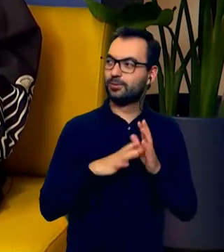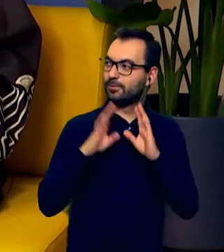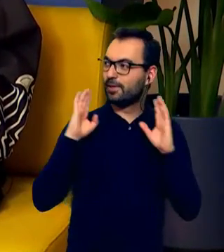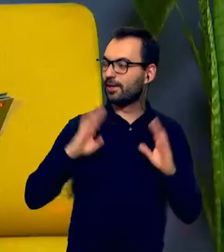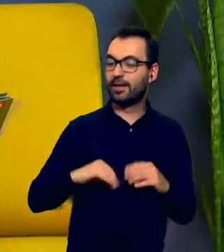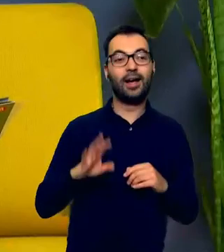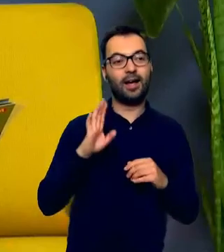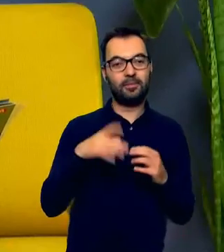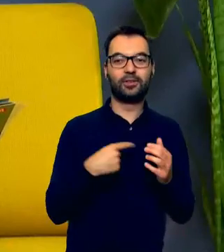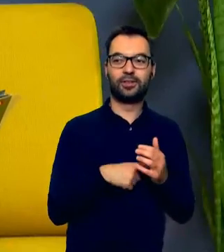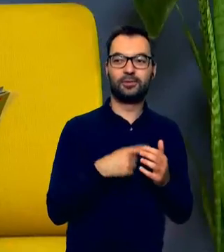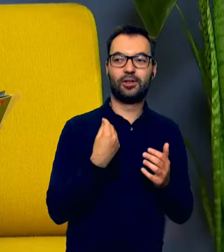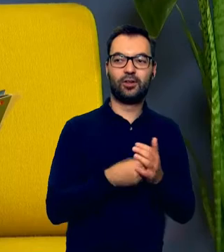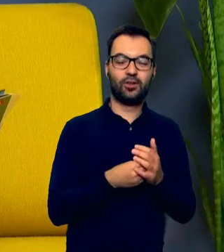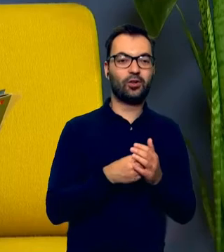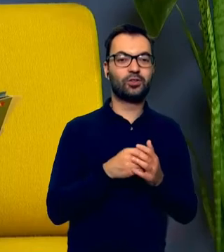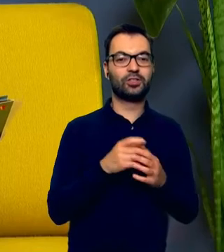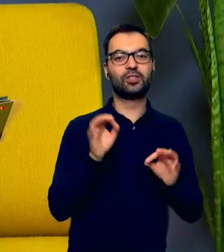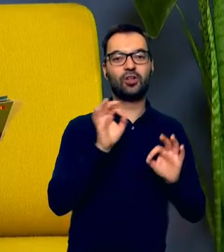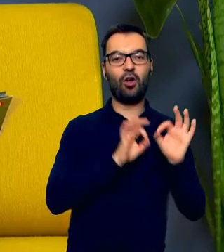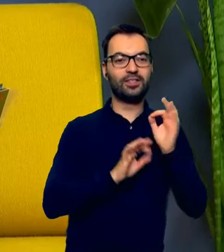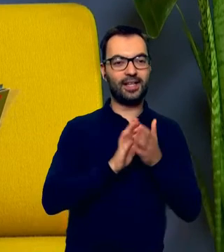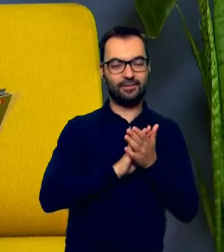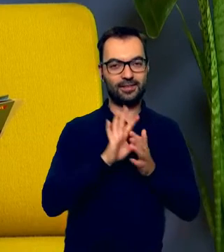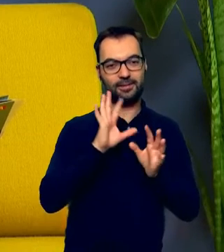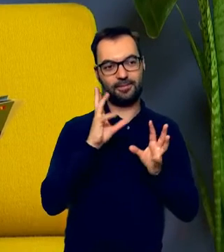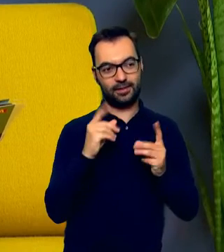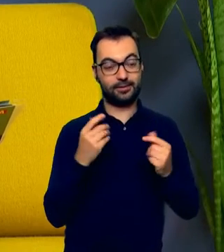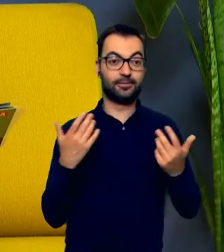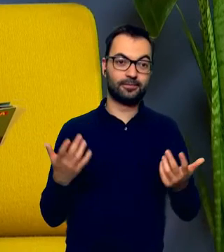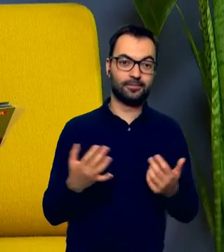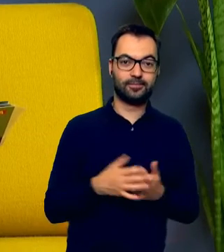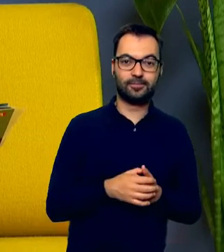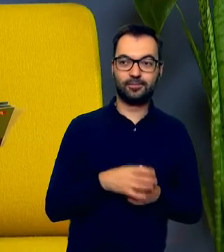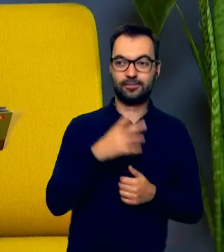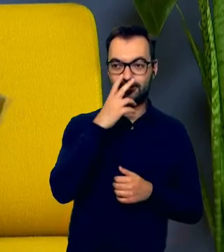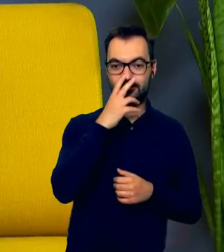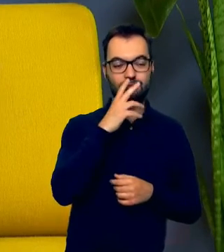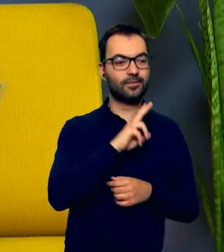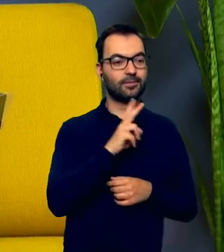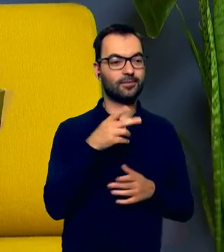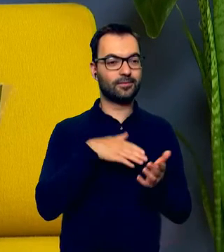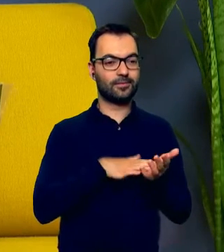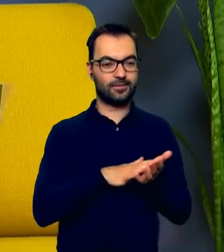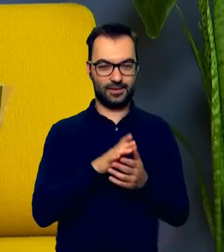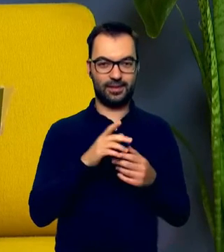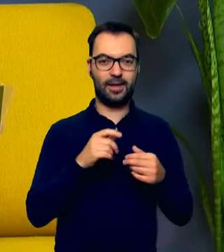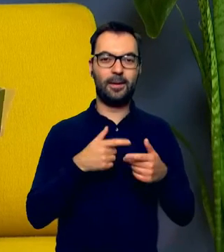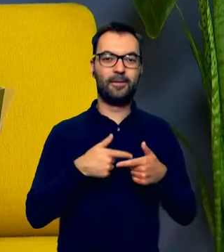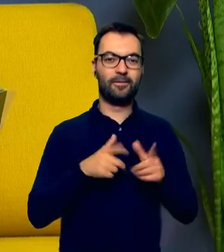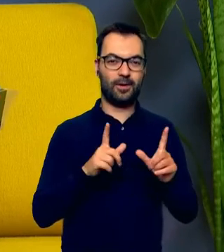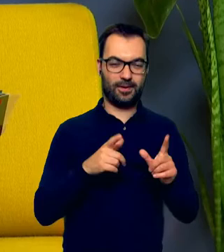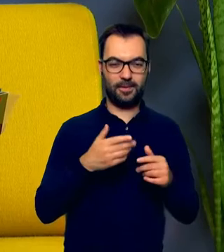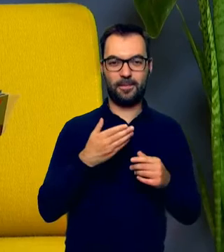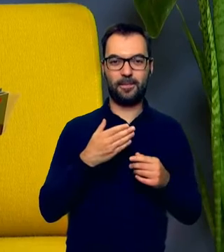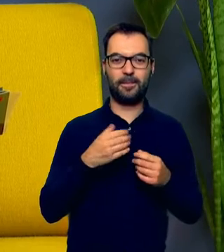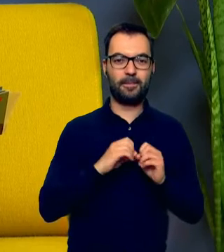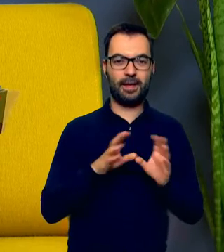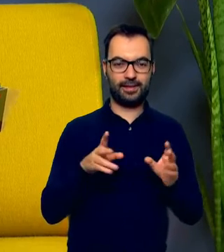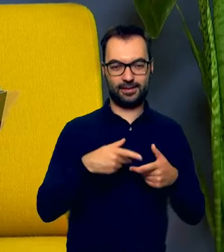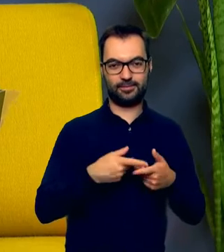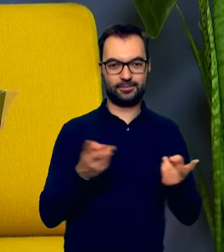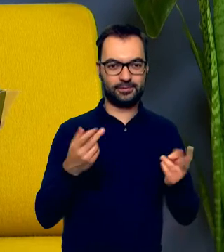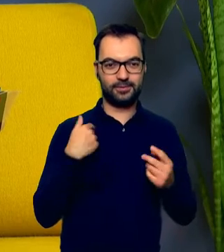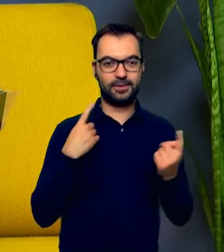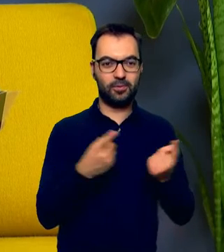trzeba odpalić koszty konserwacji piękna, bo konserwowanie piękna to zresztą widać było też w waszej zapowiedzi w mediach społecznościowych naszego dzisiejszego